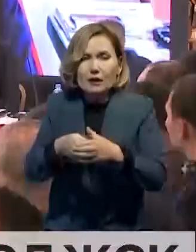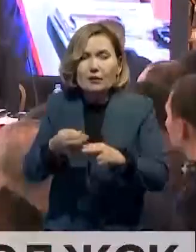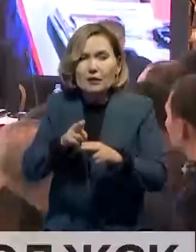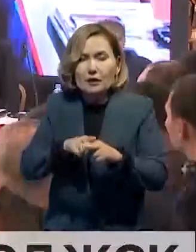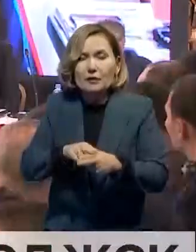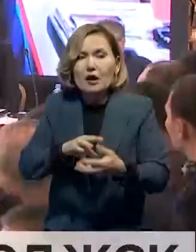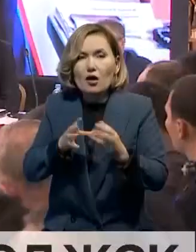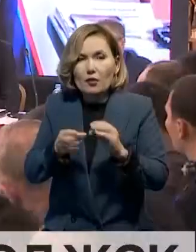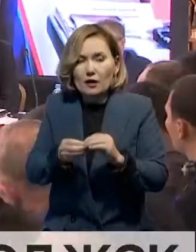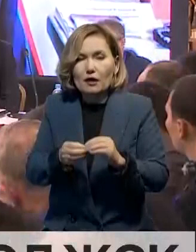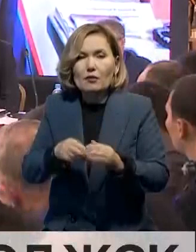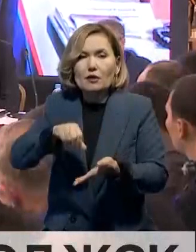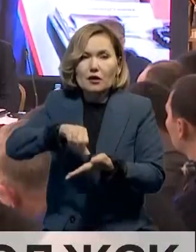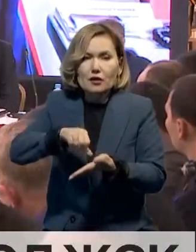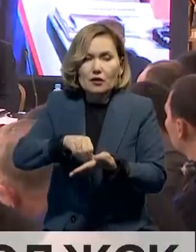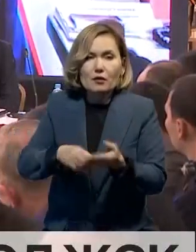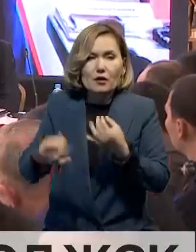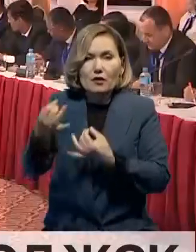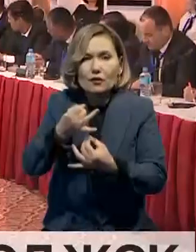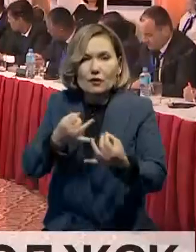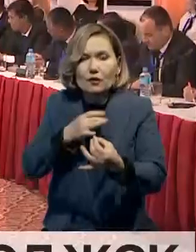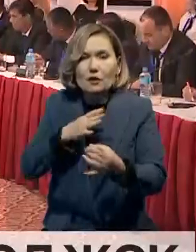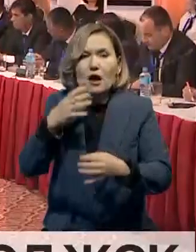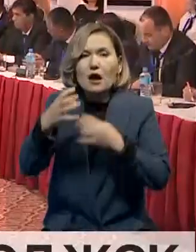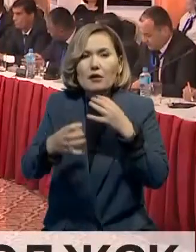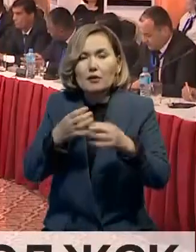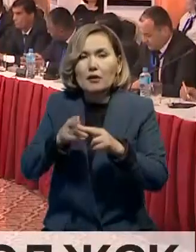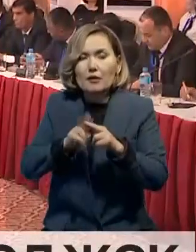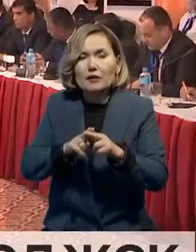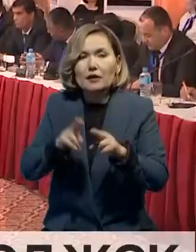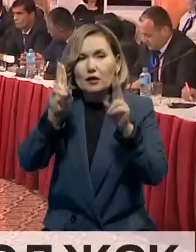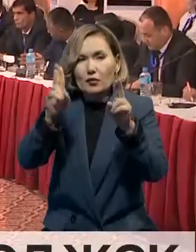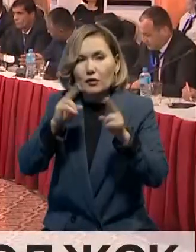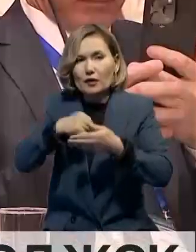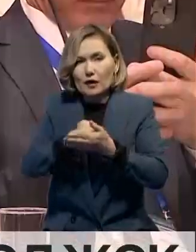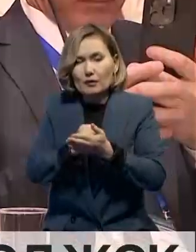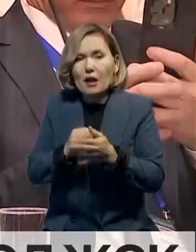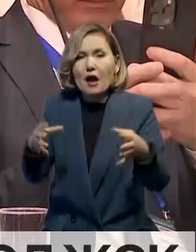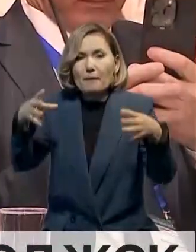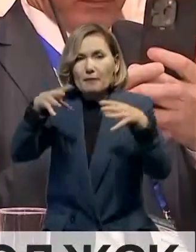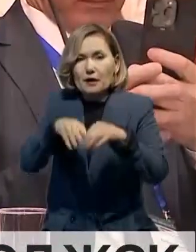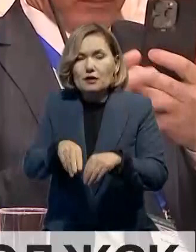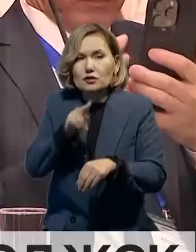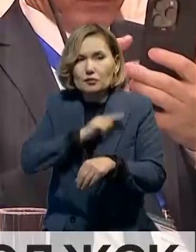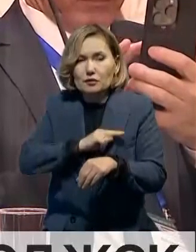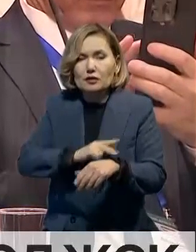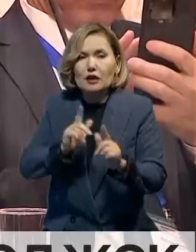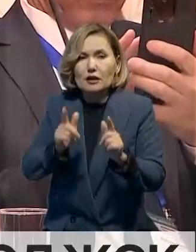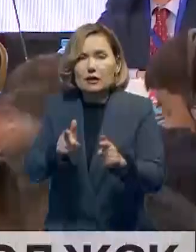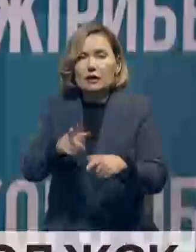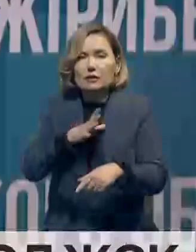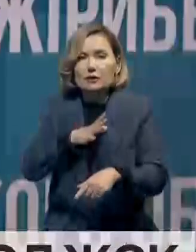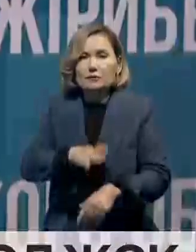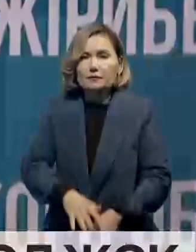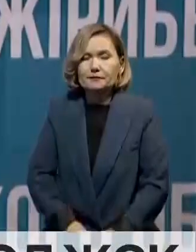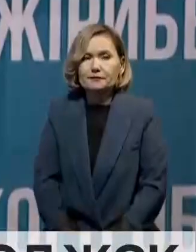мен үкіметтік емес ұйымдарының өкілдері қатысты. Олар халықаралық стандарттарды қамтамасыз ету үшін бірлесіп жұмыс істеуге келісті.